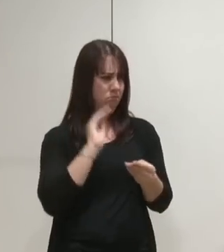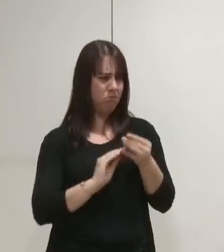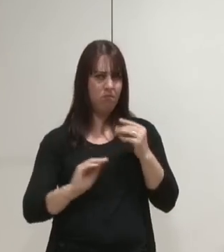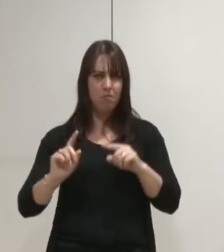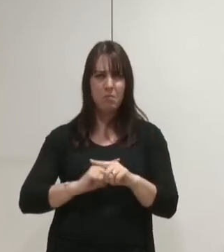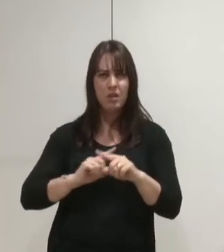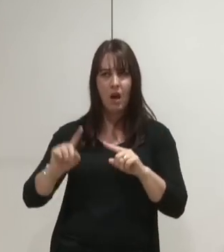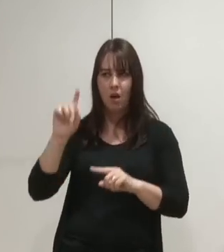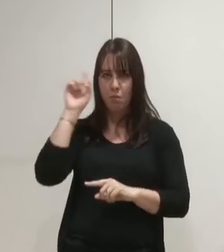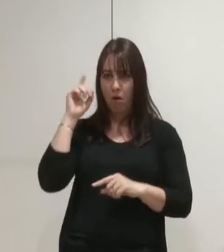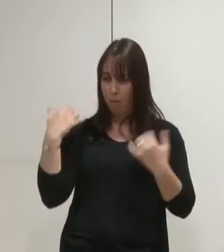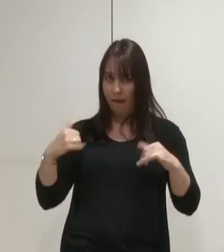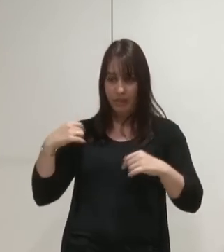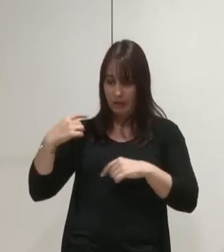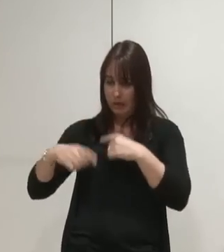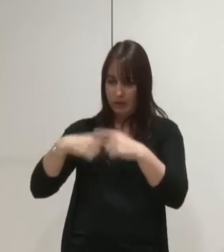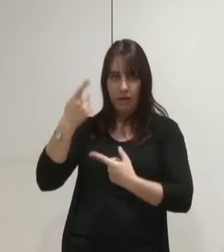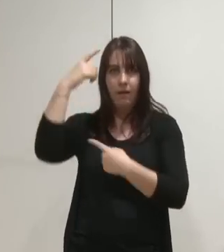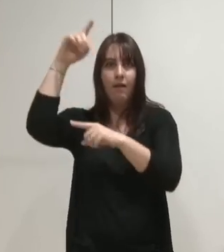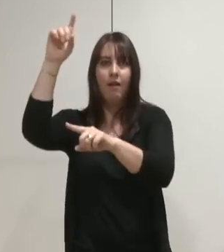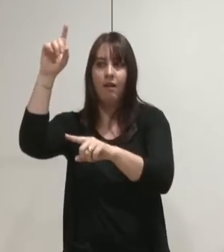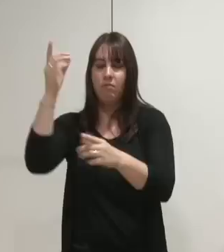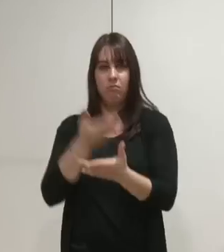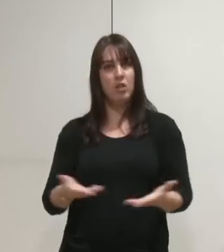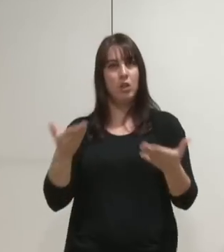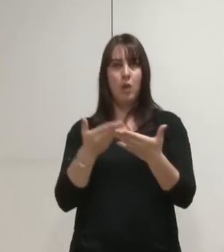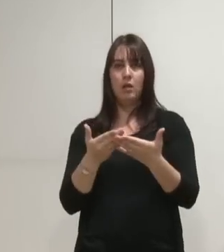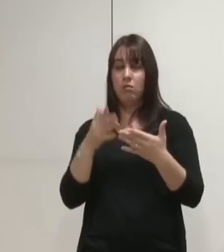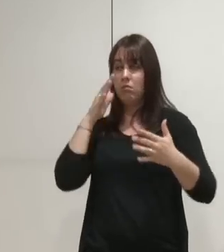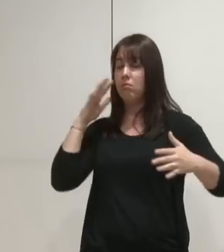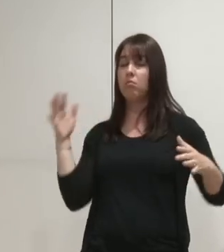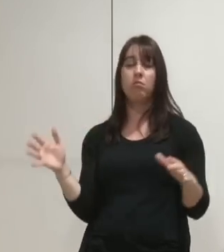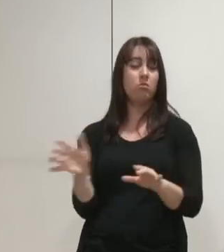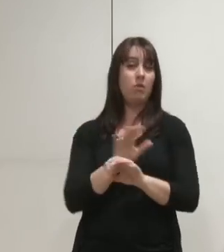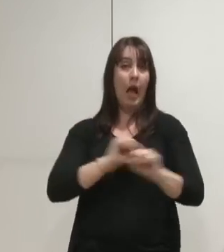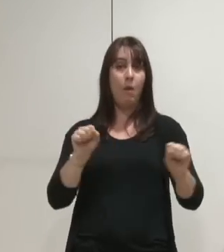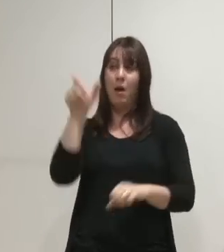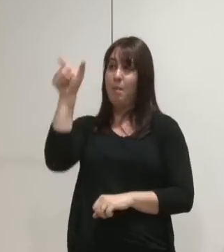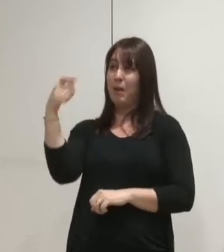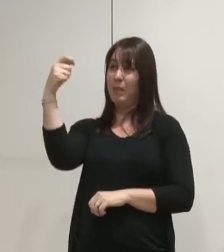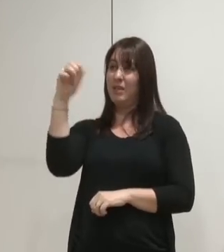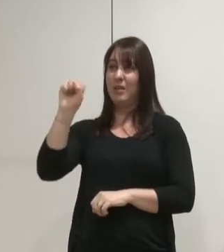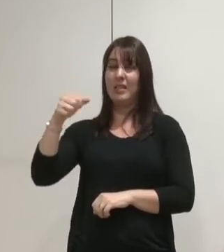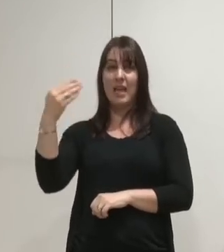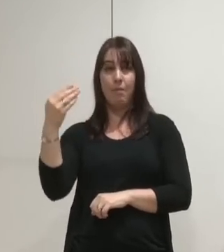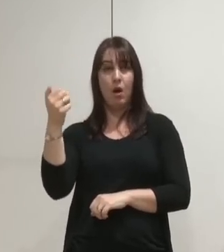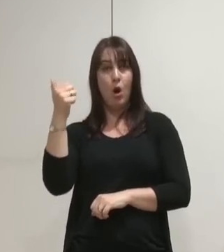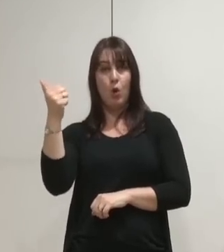recours court encore nous plaçant dans la situation pour le moins incroyable d'un président de Sem qui a attaqué celle-ci en son